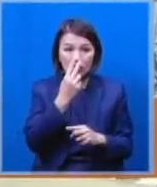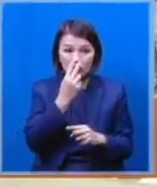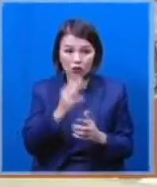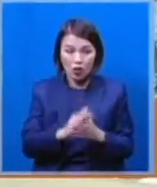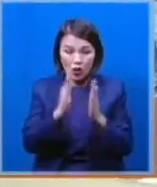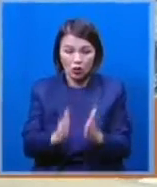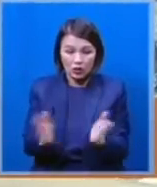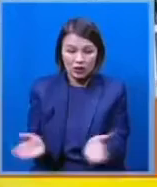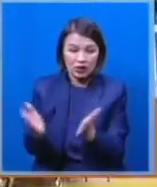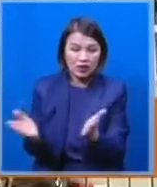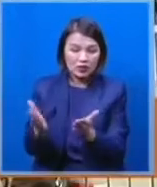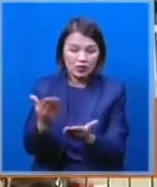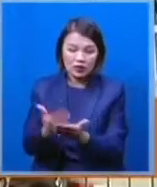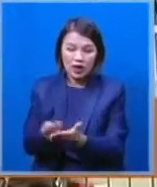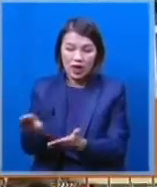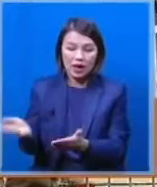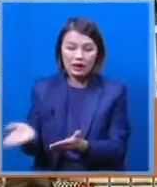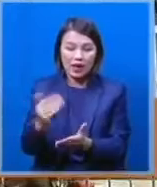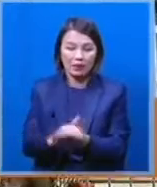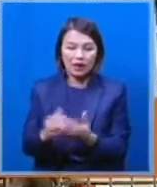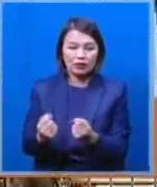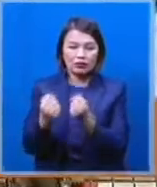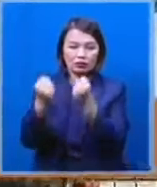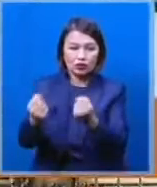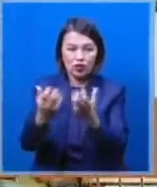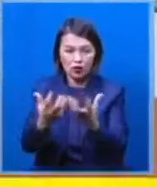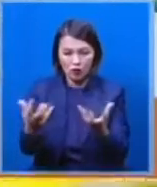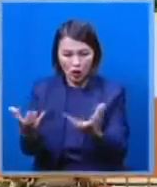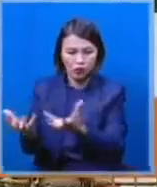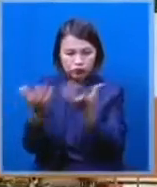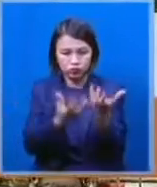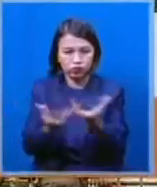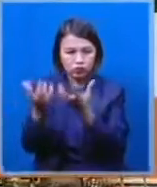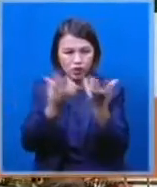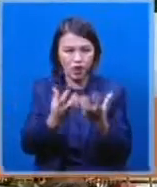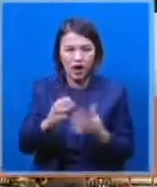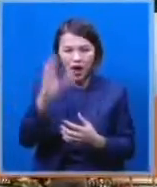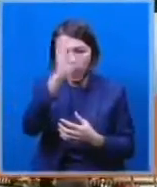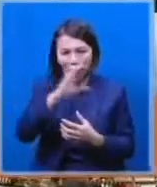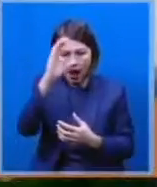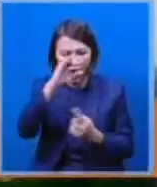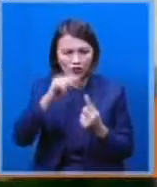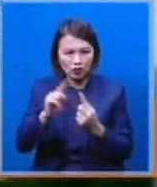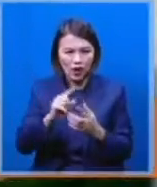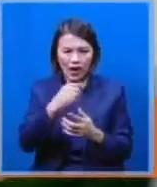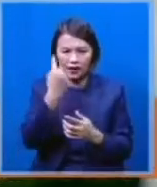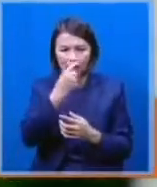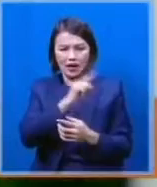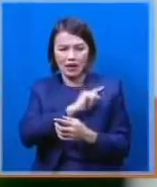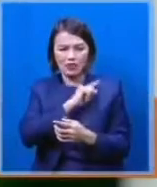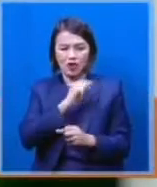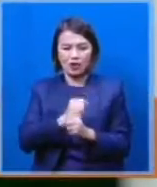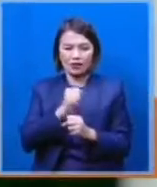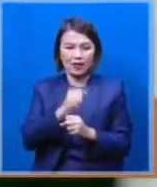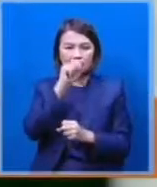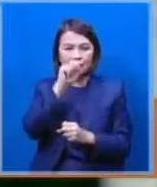สนุนการทำทั้งยานพาหนะการขนย้ายอุปกรณ์และการหามาสเตอร์มายหรือผู้ที่อยู่เบื้องหลังส่วน